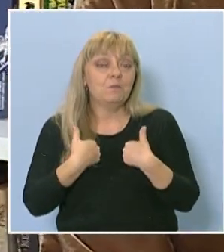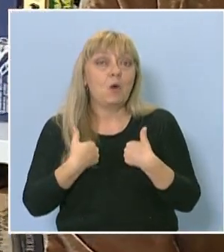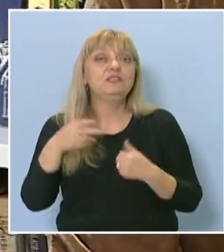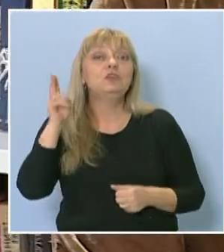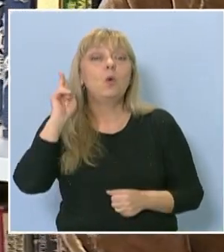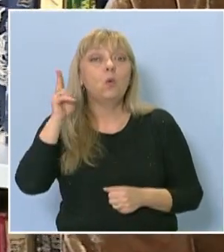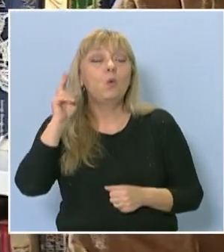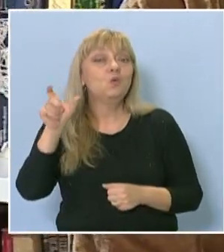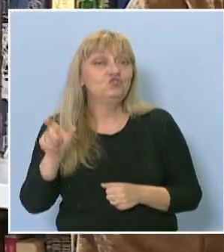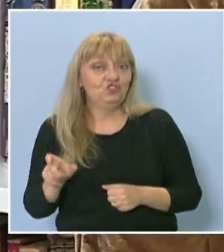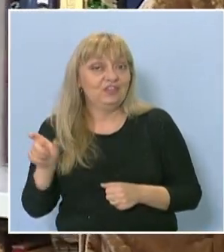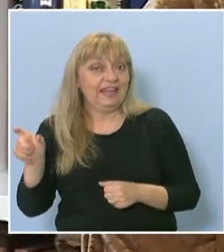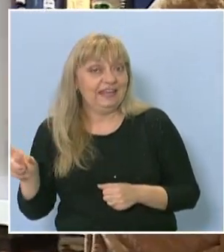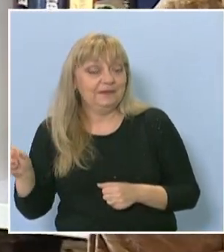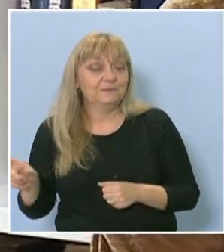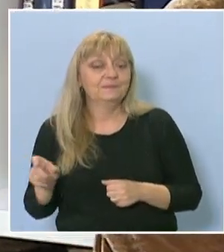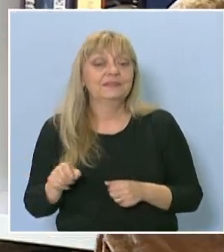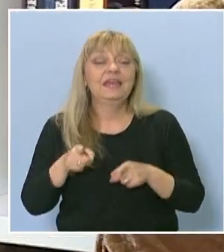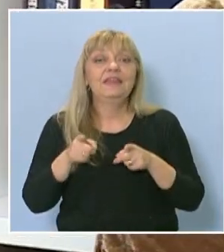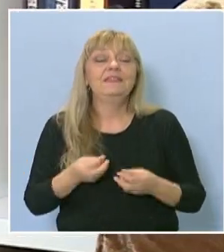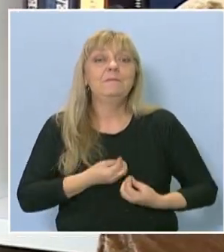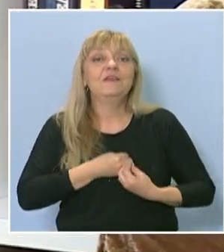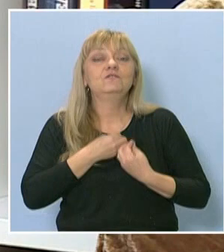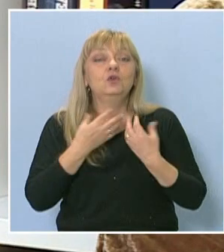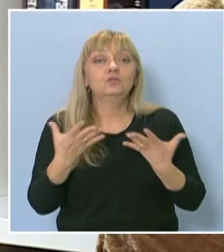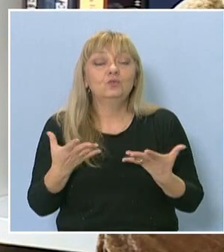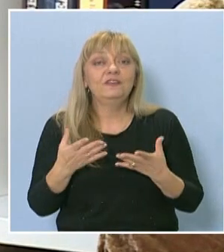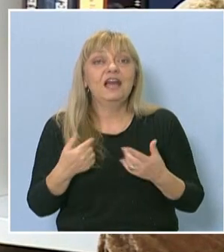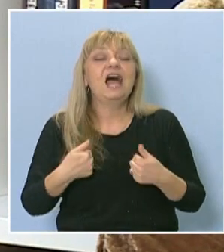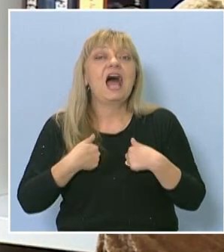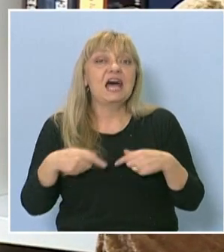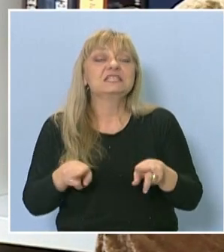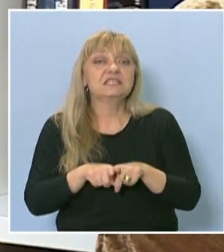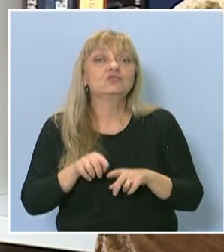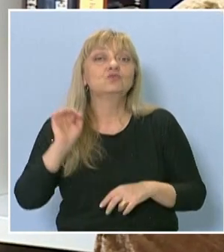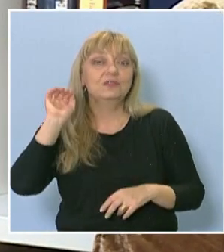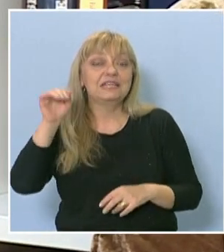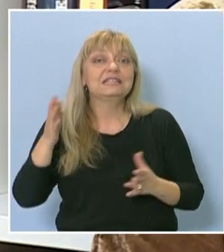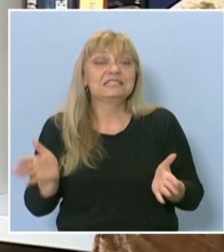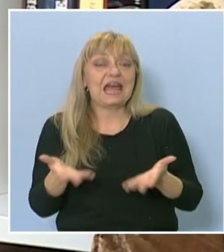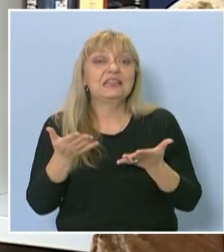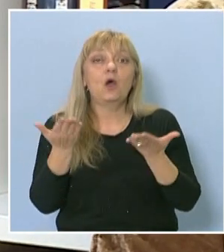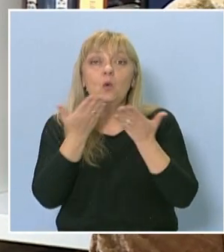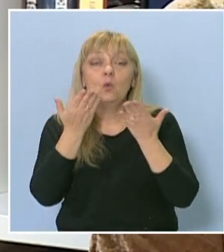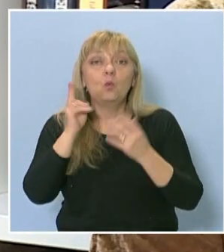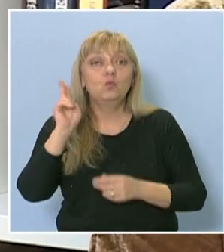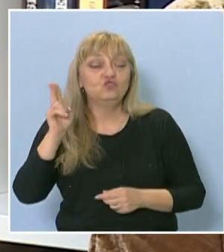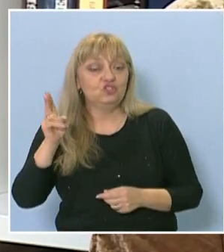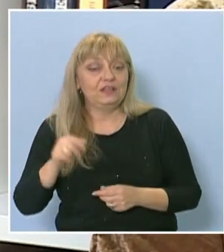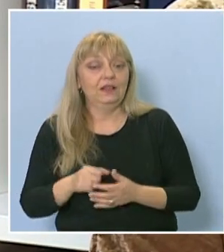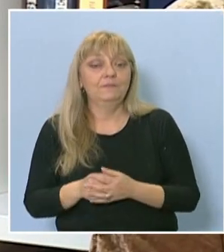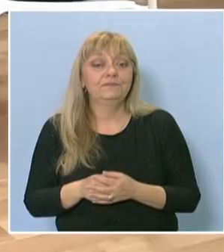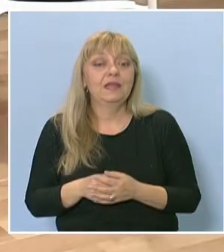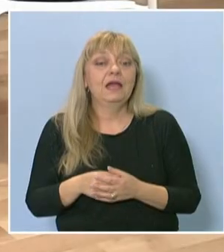учители. Всъщност те ме вдъхновиха и аз да стана учител. Бях наясно, когато завърших училище, че аз ще